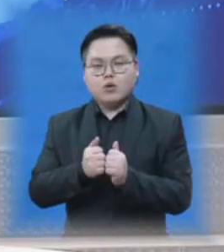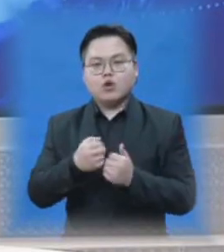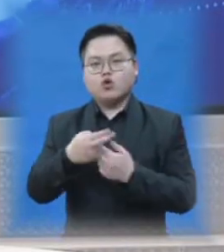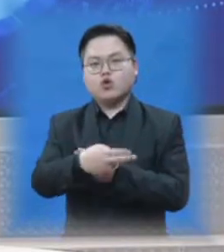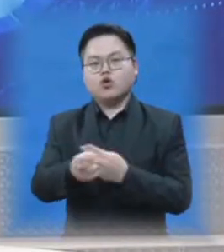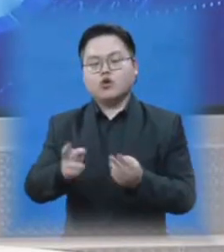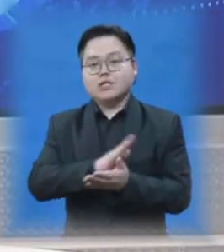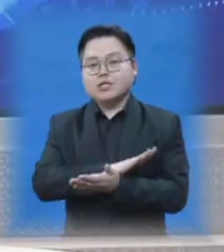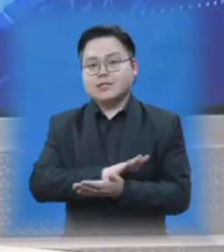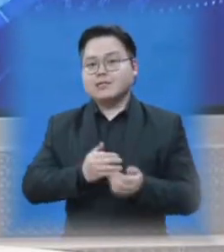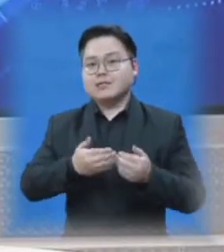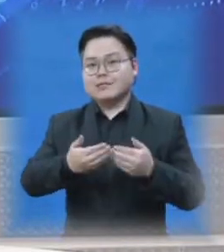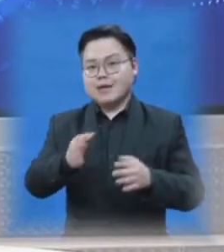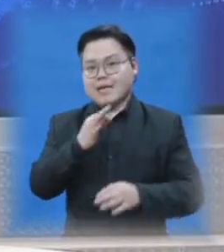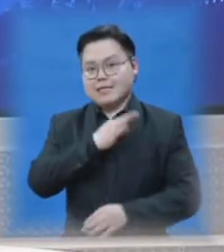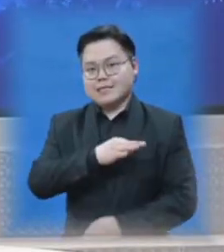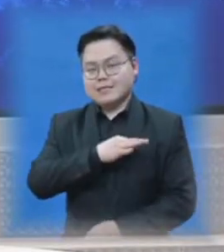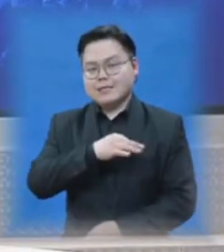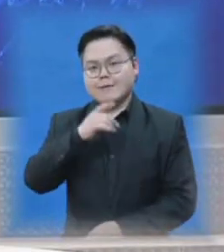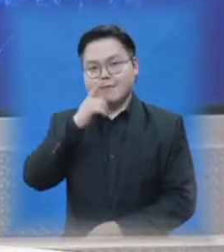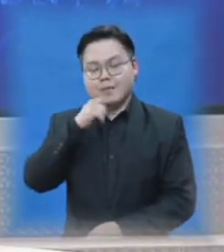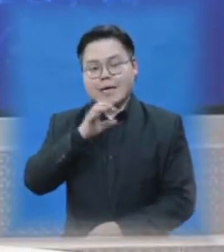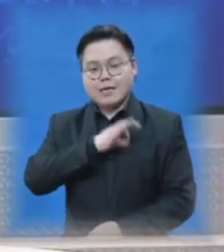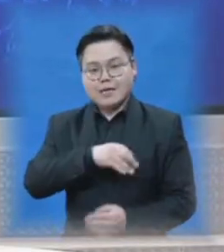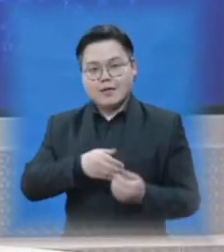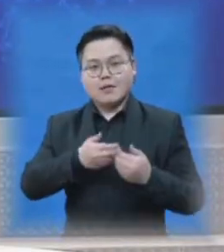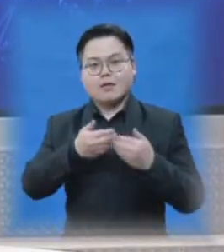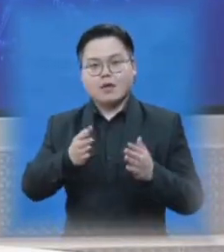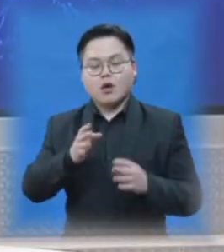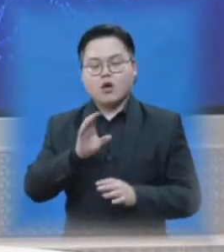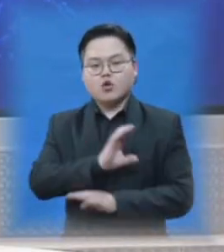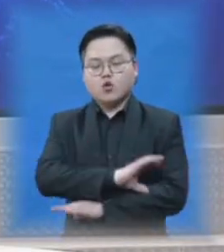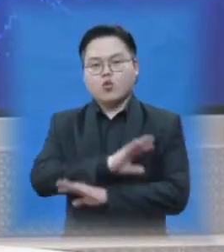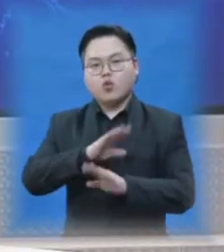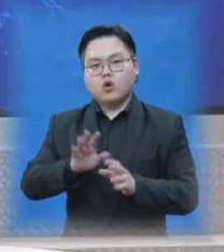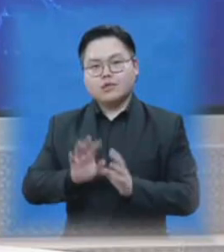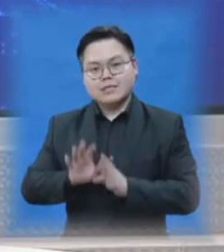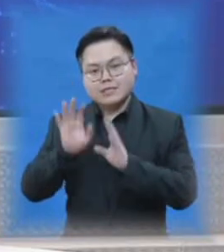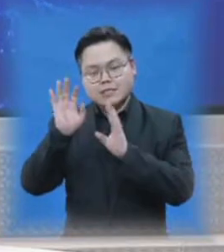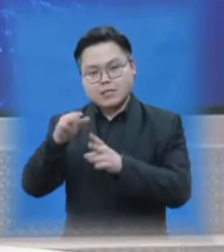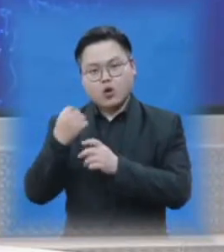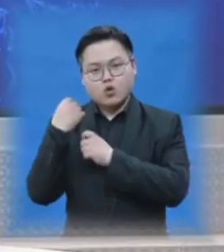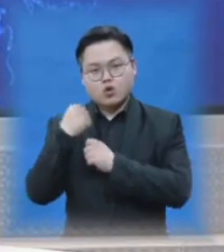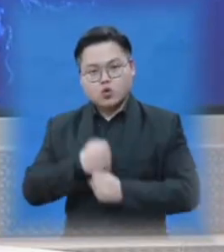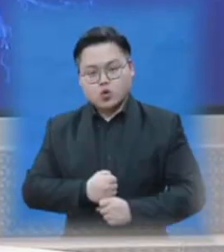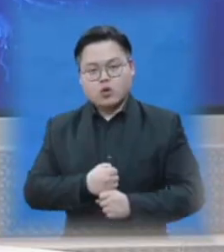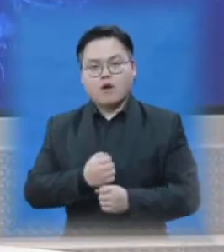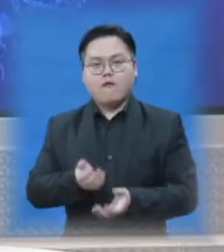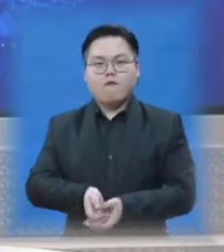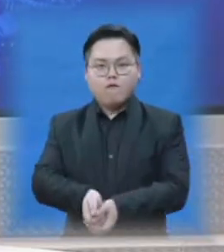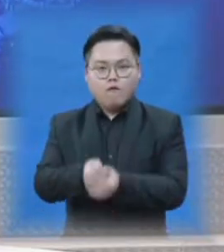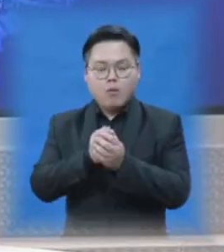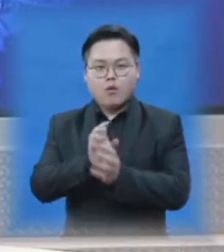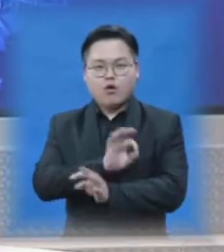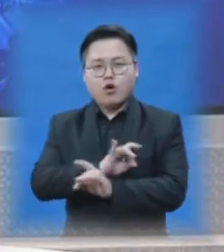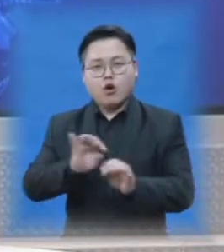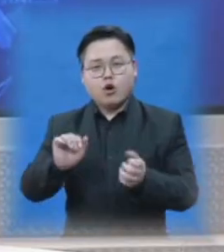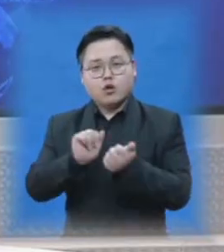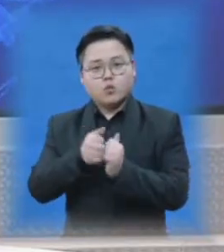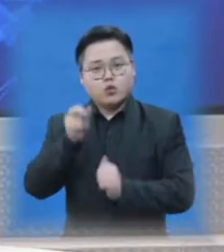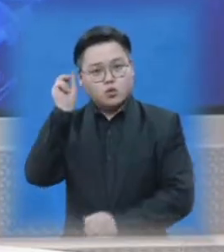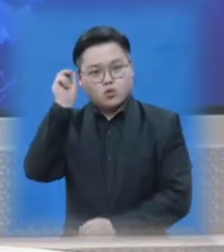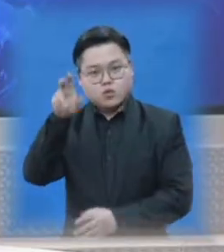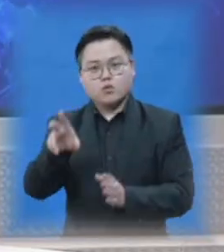ашиглалтанд орууллаа. Энэхүү шин зал нь ашиглалтад орсноор сурагчид сакс, волейбол, жудо гэд олон төрлийн спортоор хичээллэх боломжтой